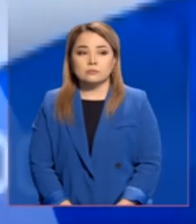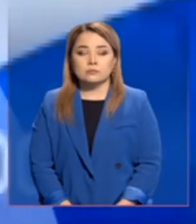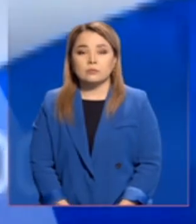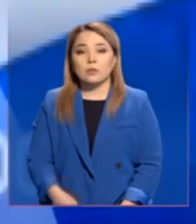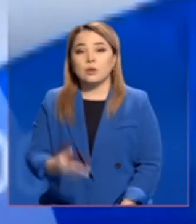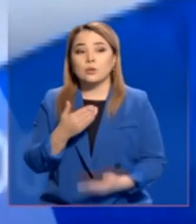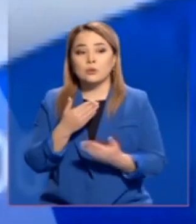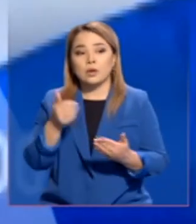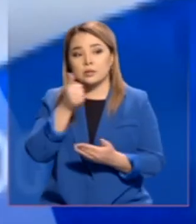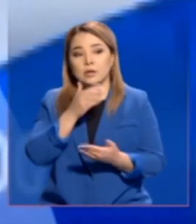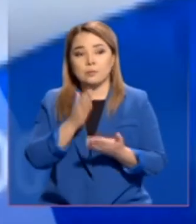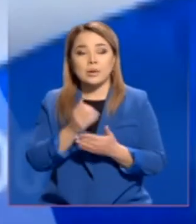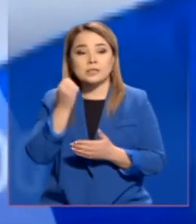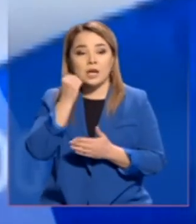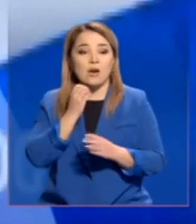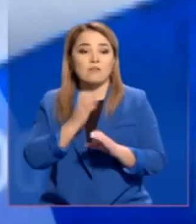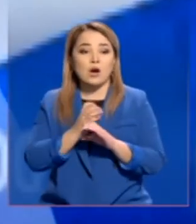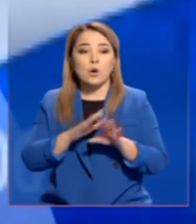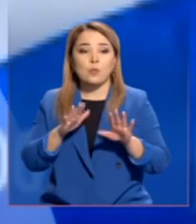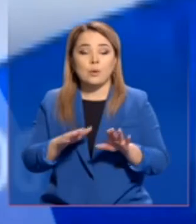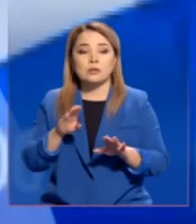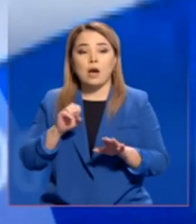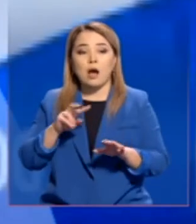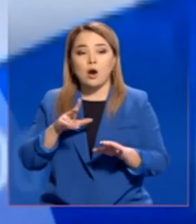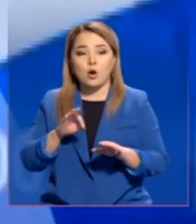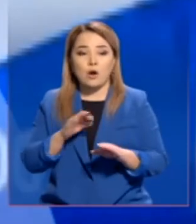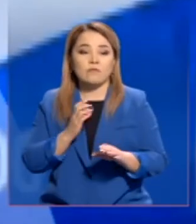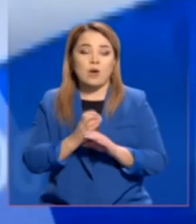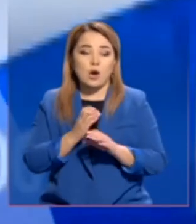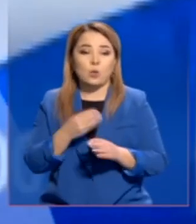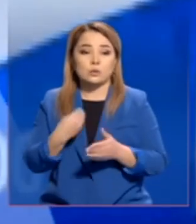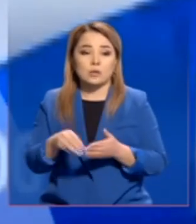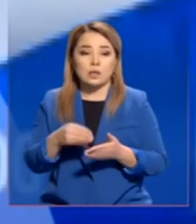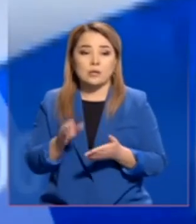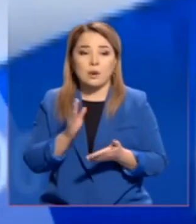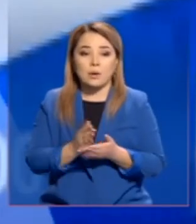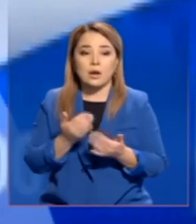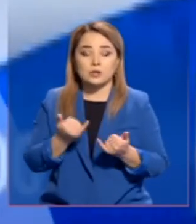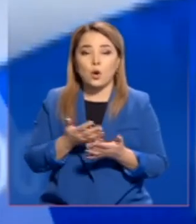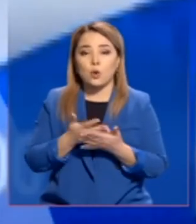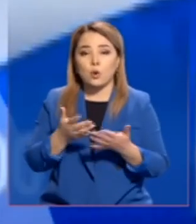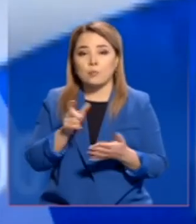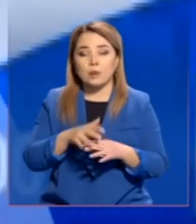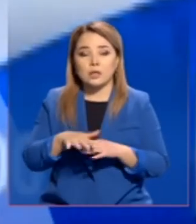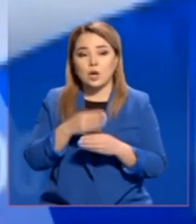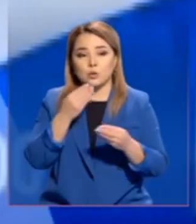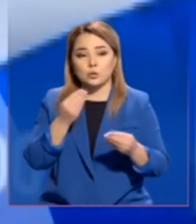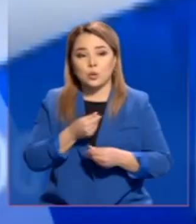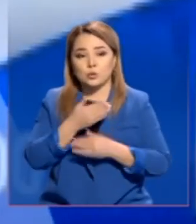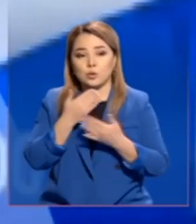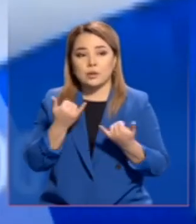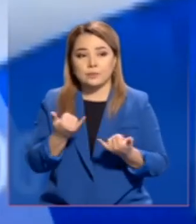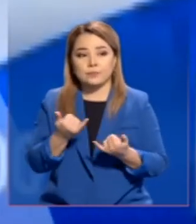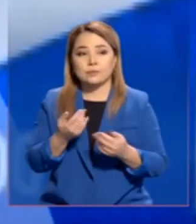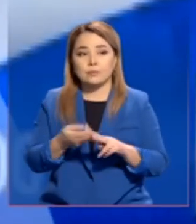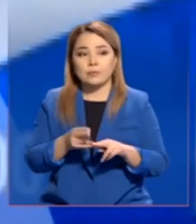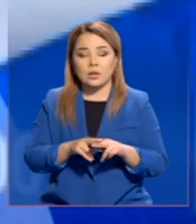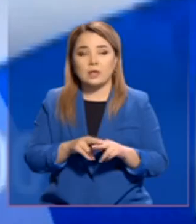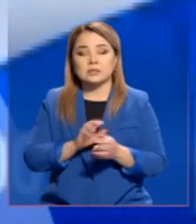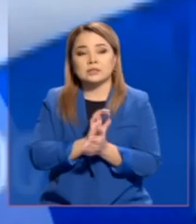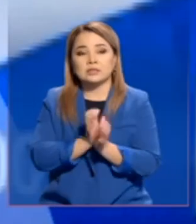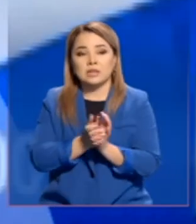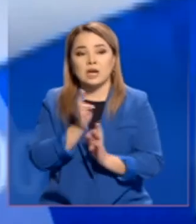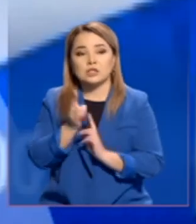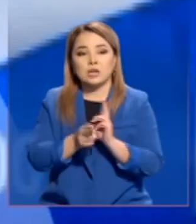Соңғы жылдары ескі вагондардың орнына тальго вагондар алына бастаған. Бірақ оған көпшіліктің көңілі толмайды. Әсіресе тар